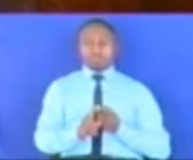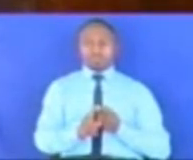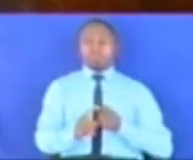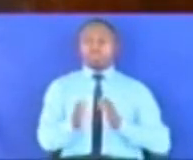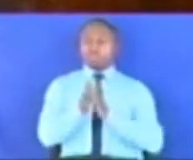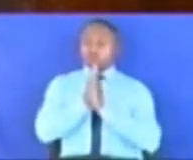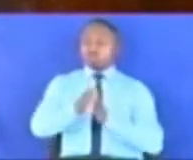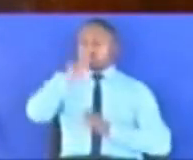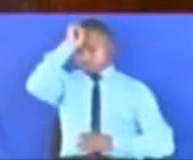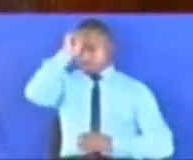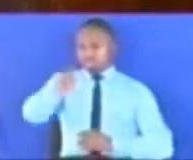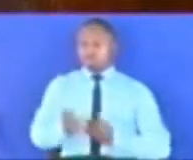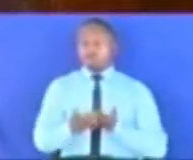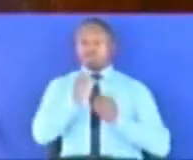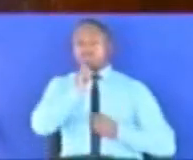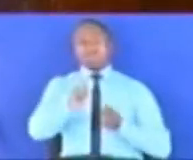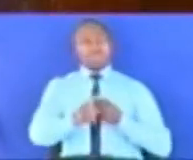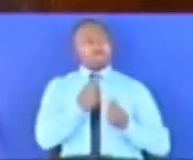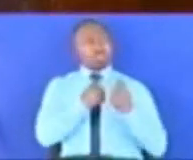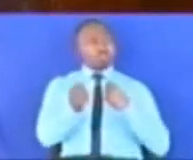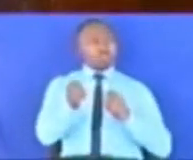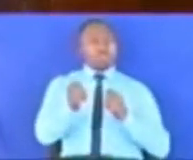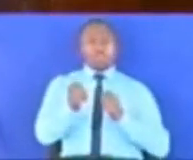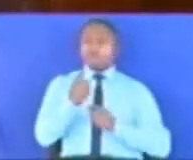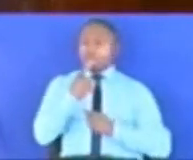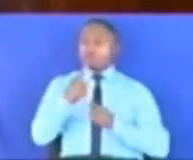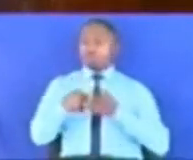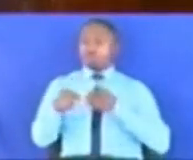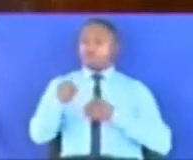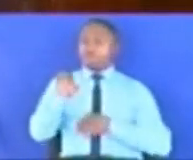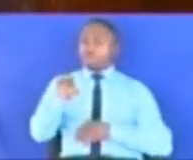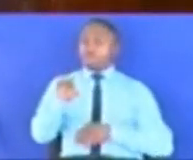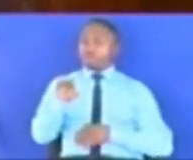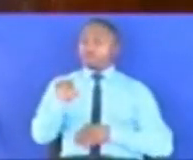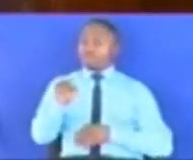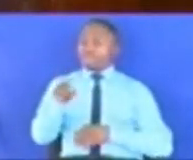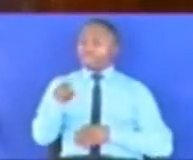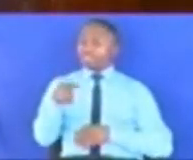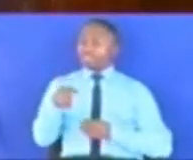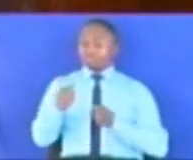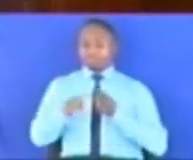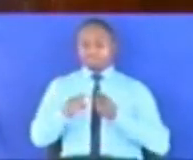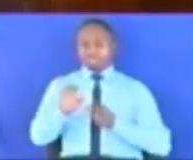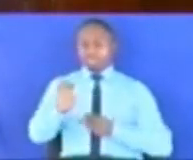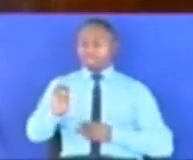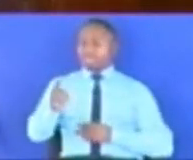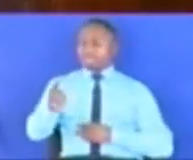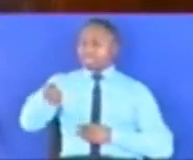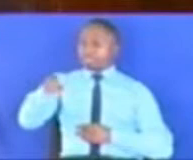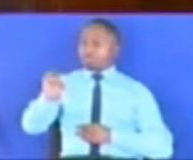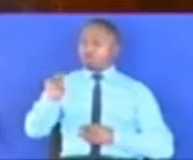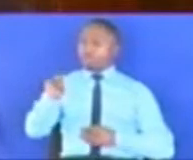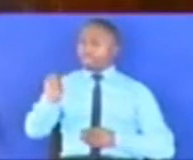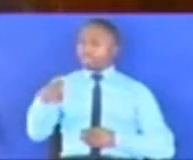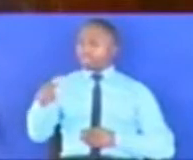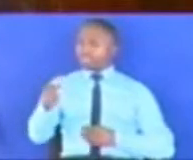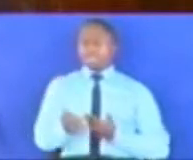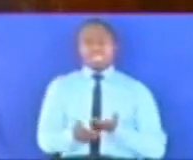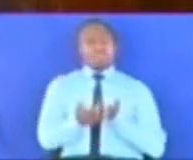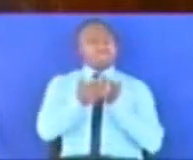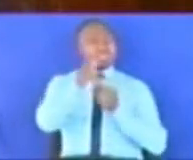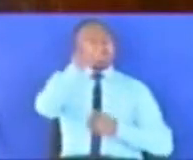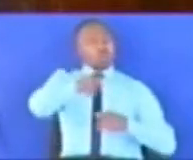Nakushukuru mheshimiwa naibu spika. Nilikuwa nataka kuizungumzia hii dawa Fight Exponent. Mheshimiwa naibu spika, imeonekana kusaidia watu wengi sana kwenye masuala ya